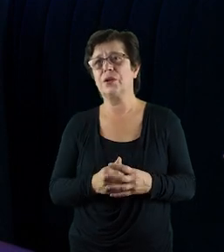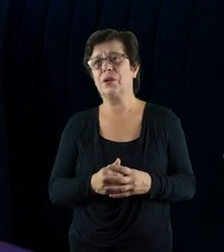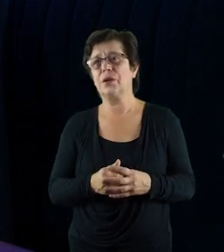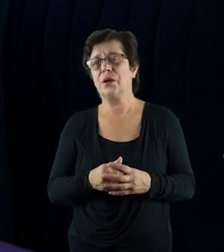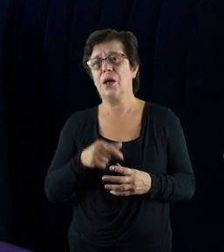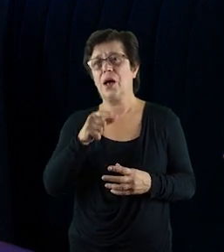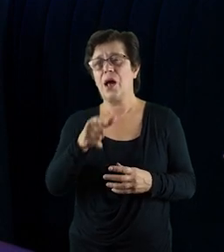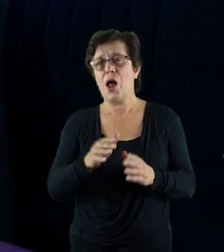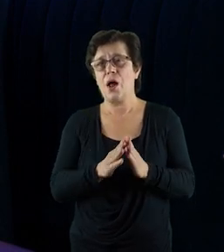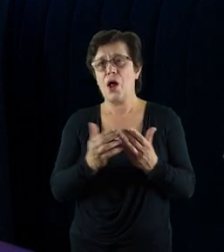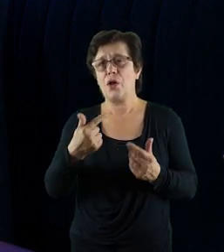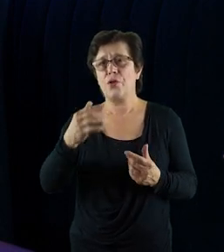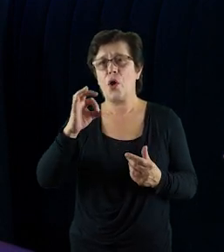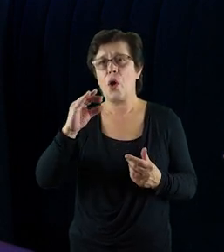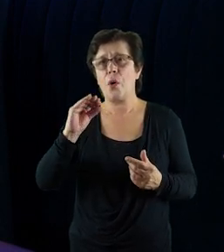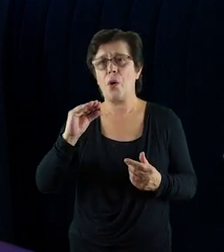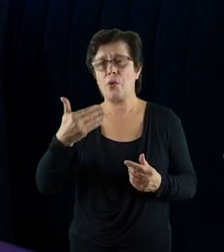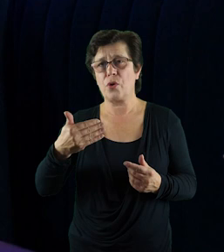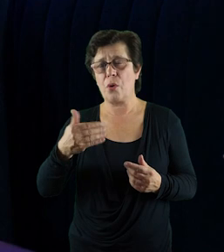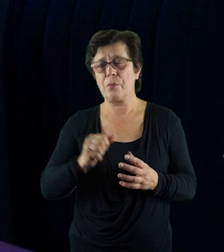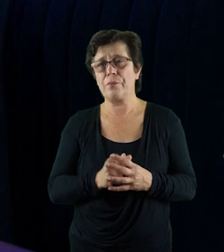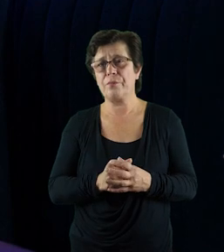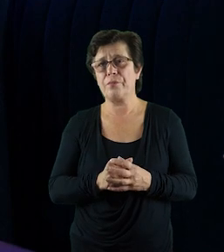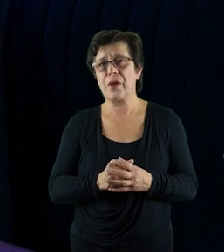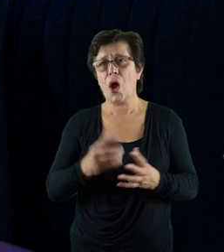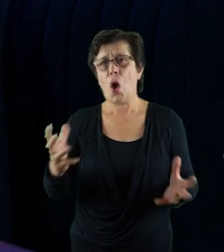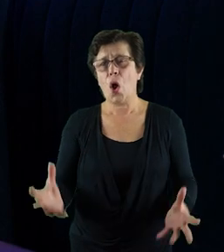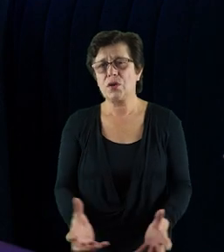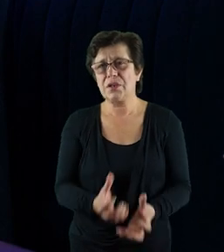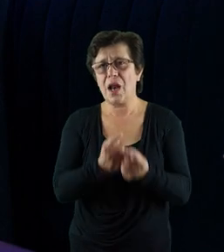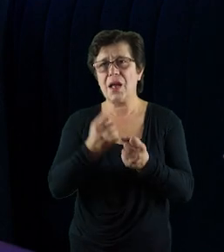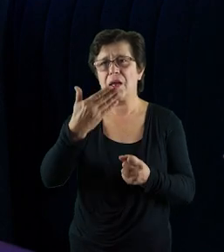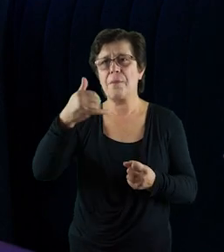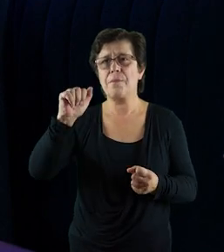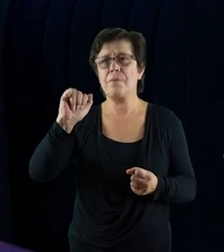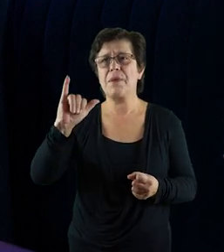w tym tomie Ocalenie Czesława Miłosza, gdzie jest cykl Głosy biednych ludzi,